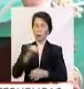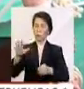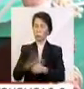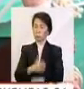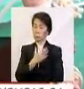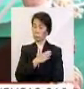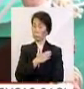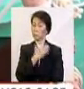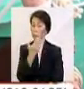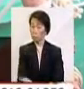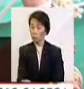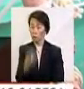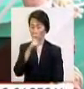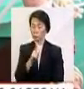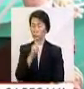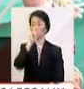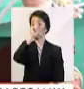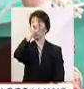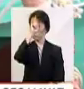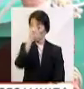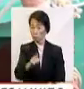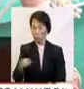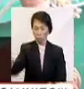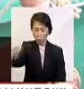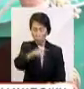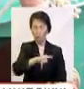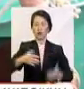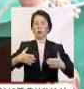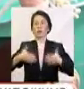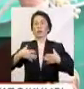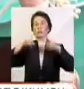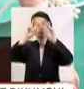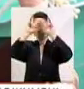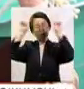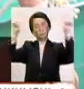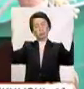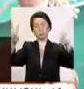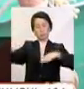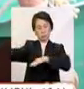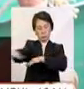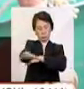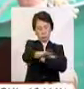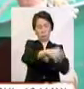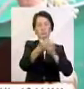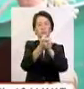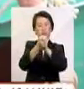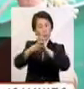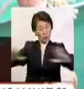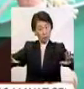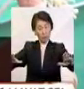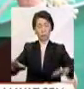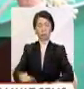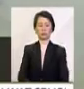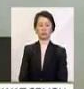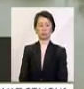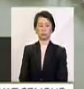penuh komitmen untuk memastikan kesejahteraan dan keamanan perairan maritim Malaysia.